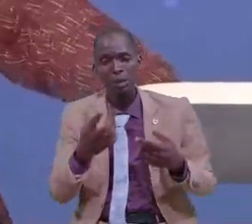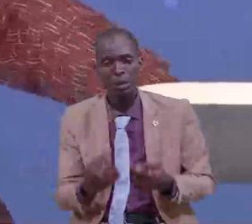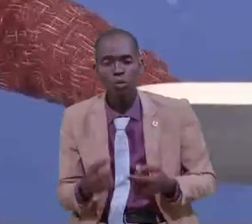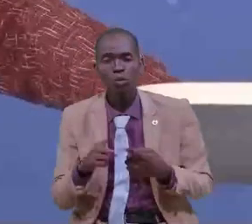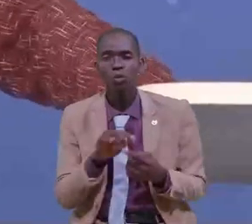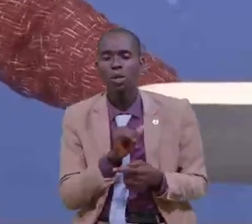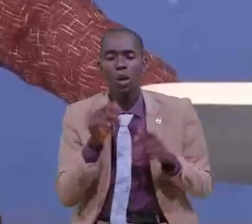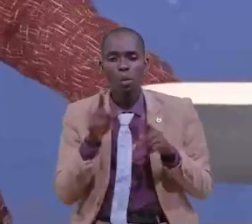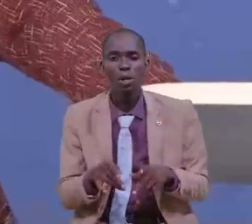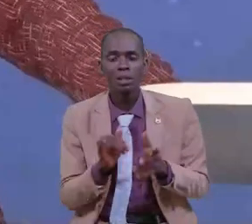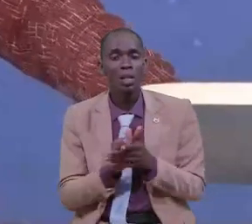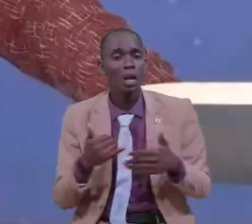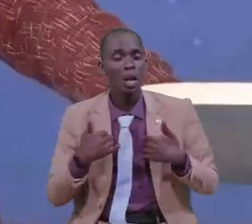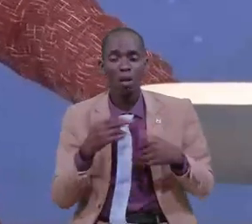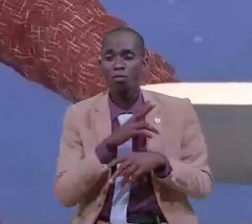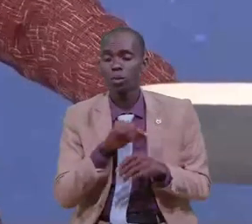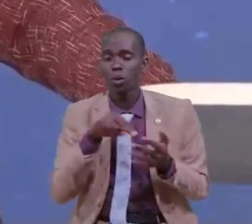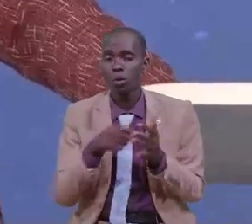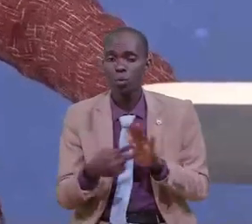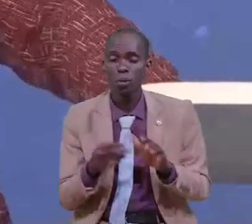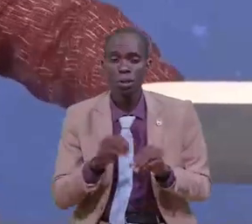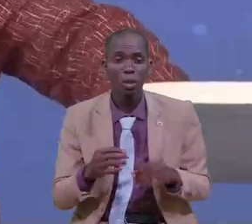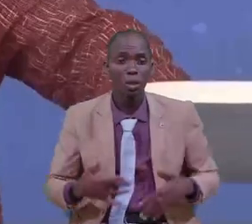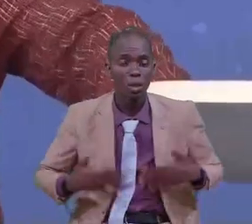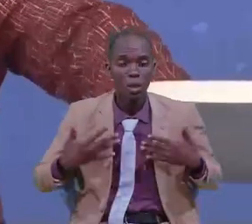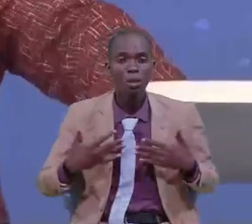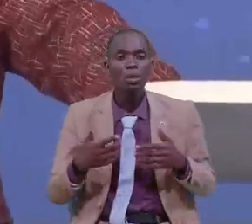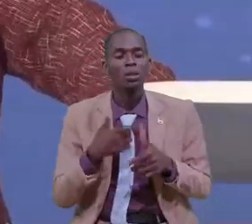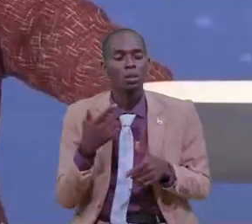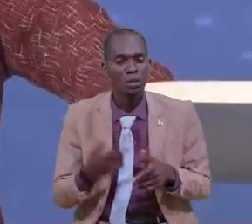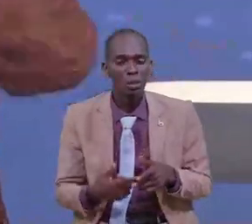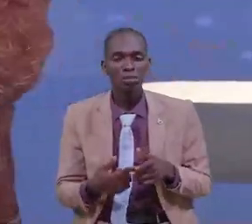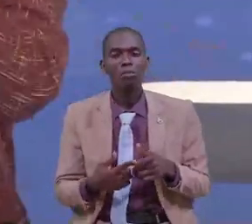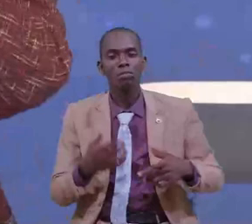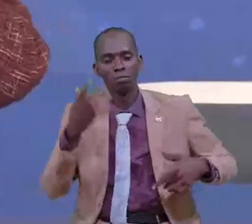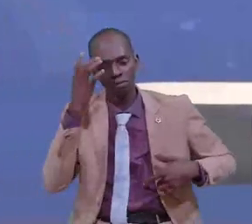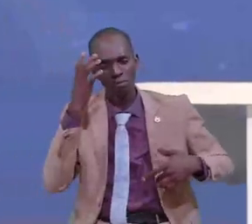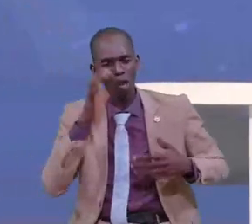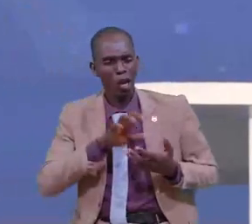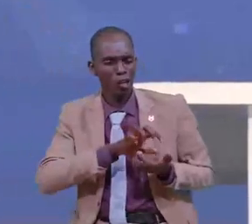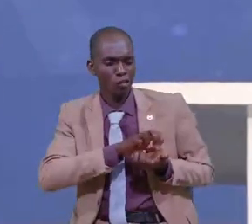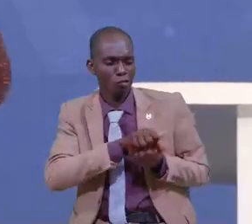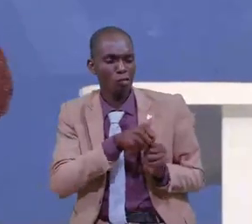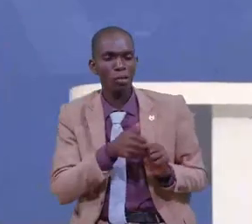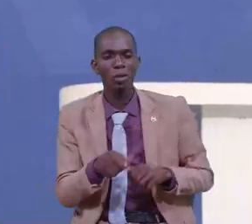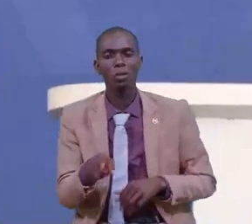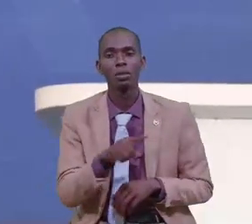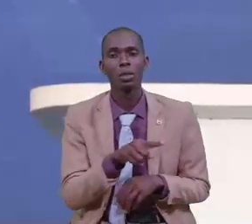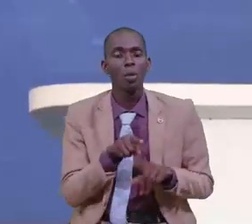vient pour quelqu'un qui n'a pas d'objectif dans la vie, la maladie là-bas.